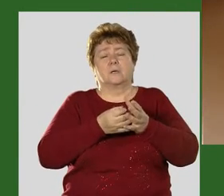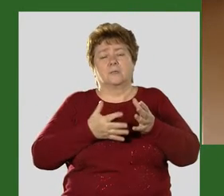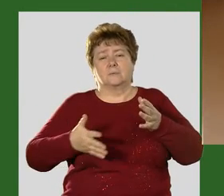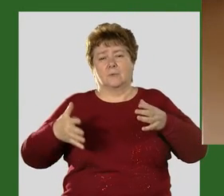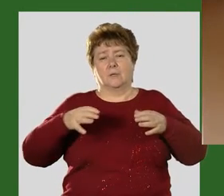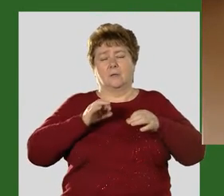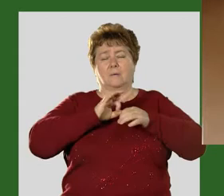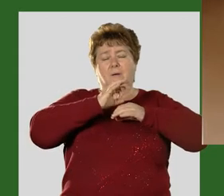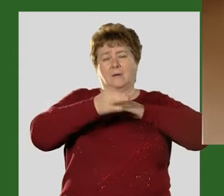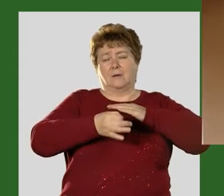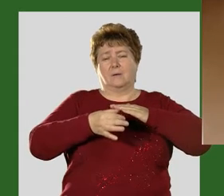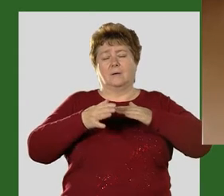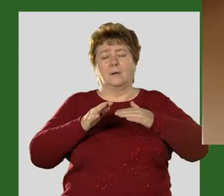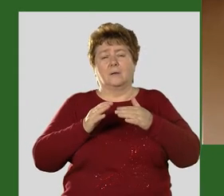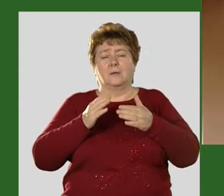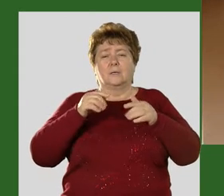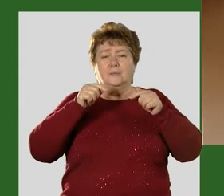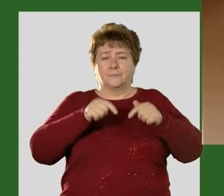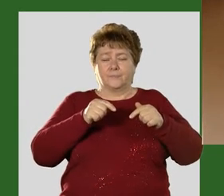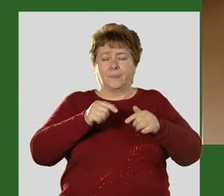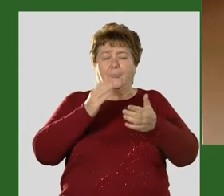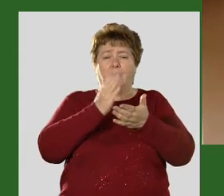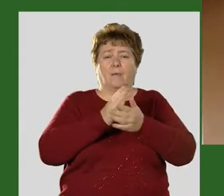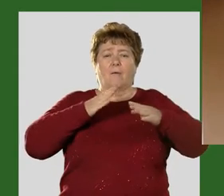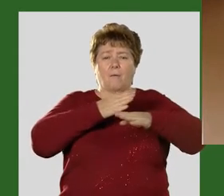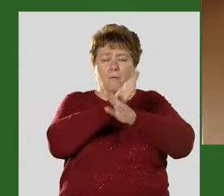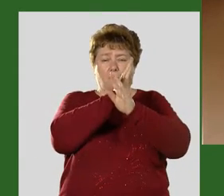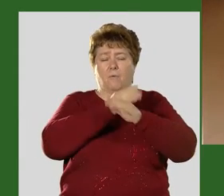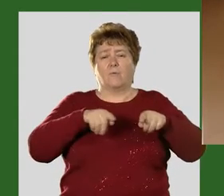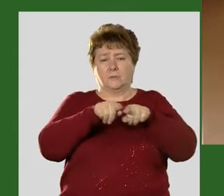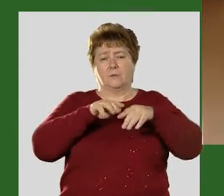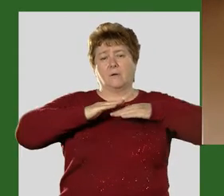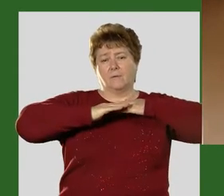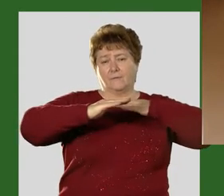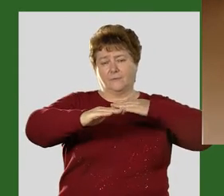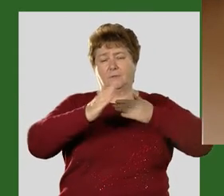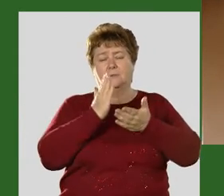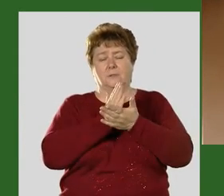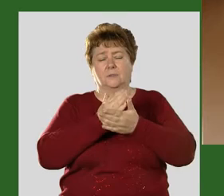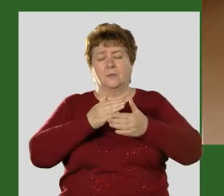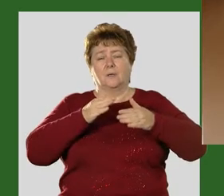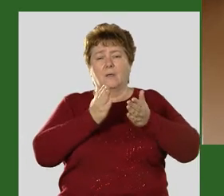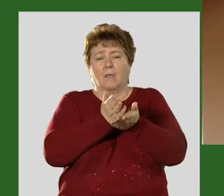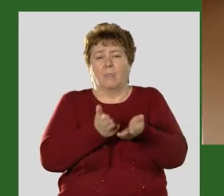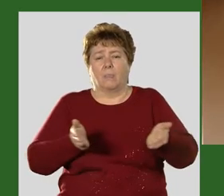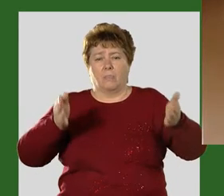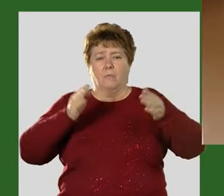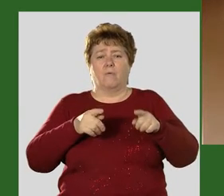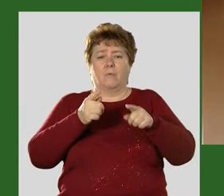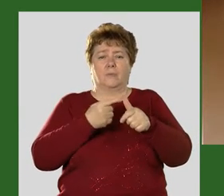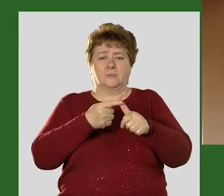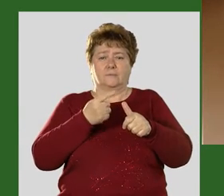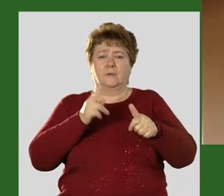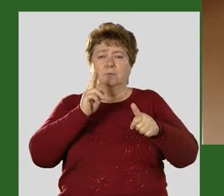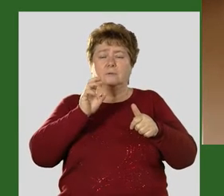На дне океана, как и на суше, есть горы и равнины. Равнины дна называют